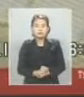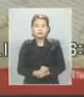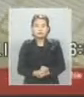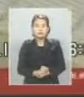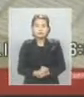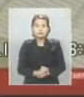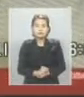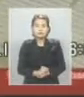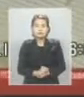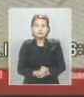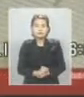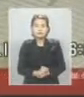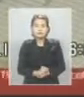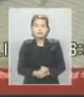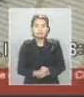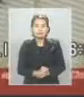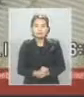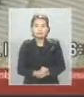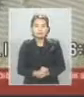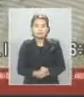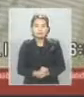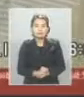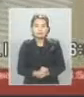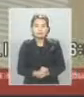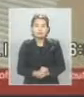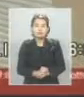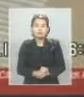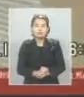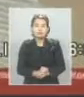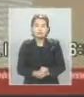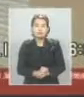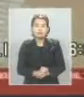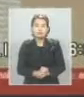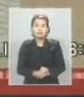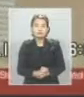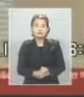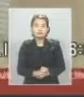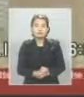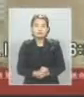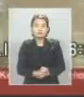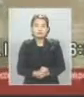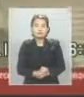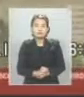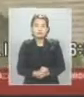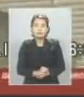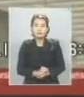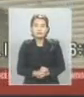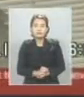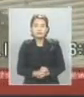A costa do Mar do Japão, da província de Aomori. A costa do Pacífico, da província de